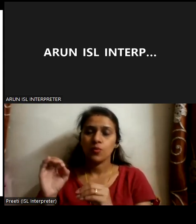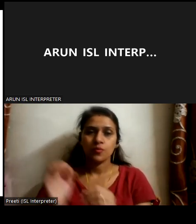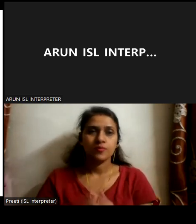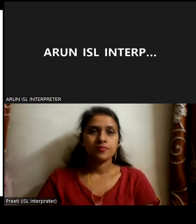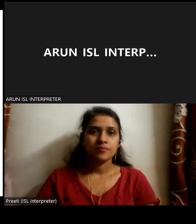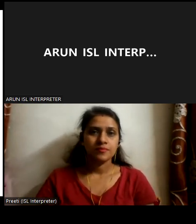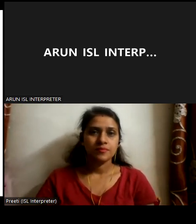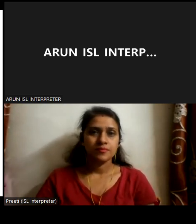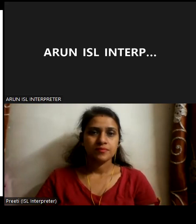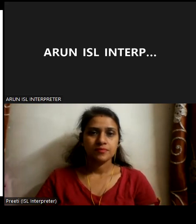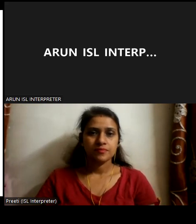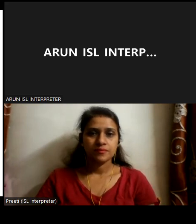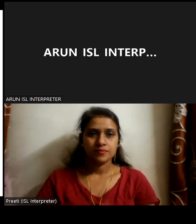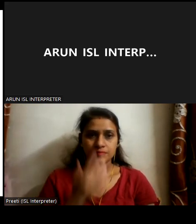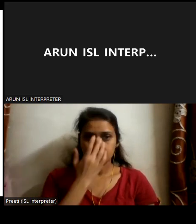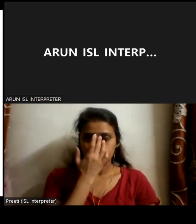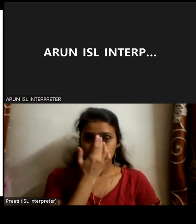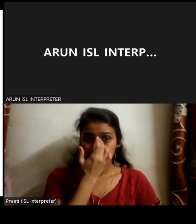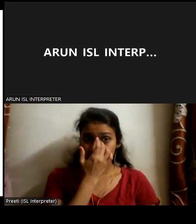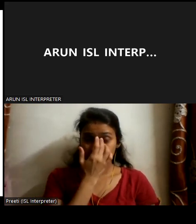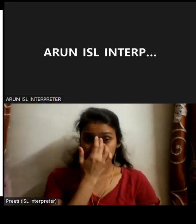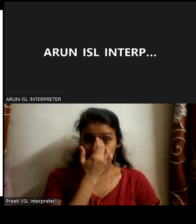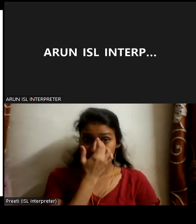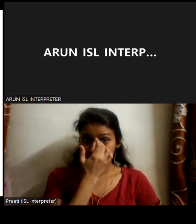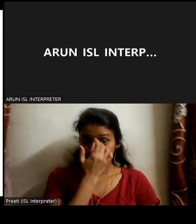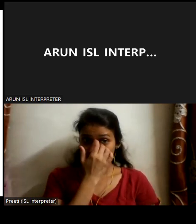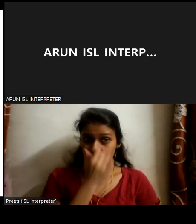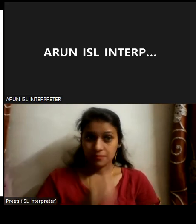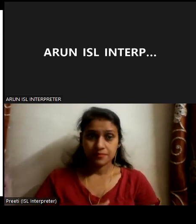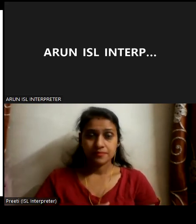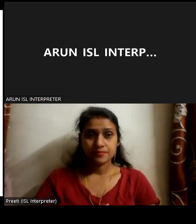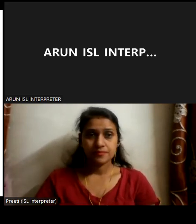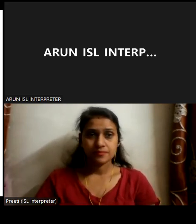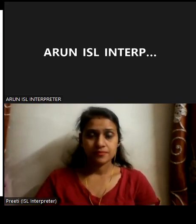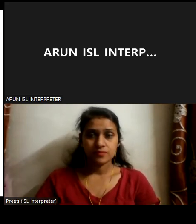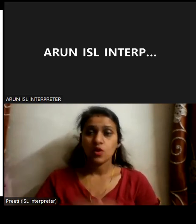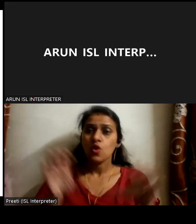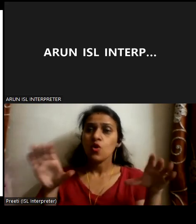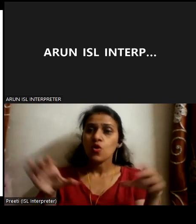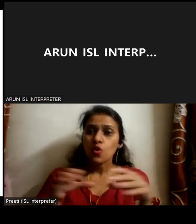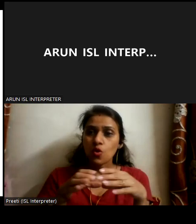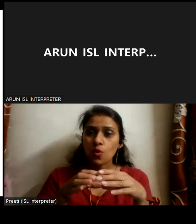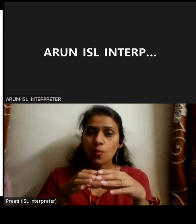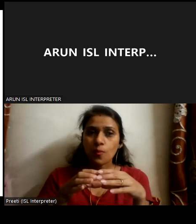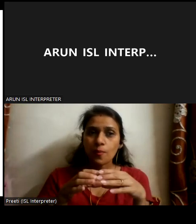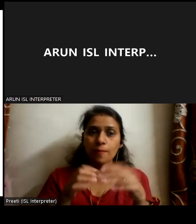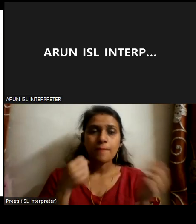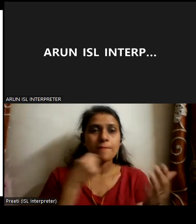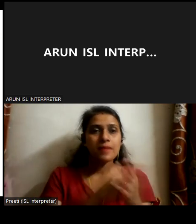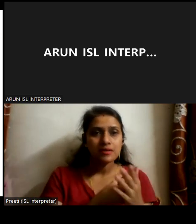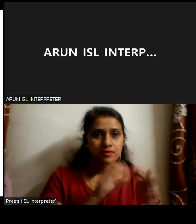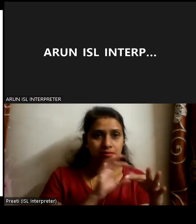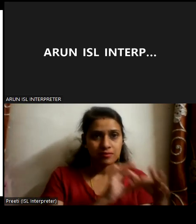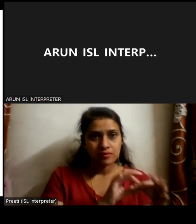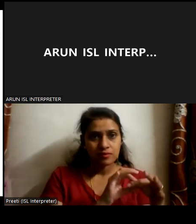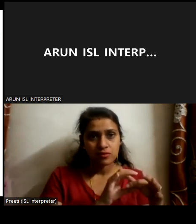तो अब थोड़ा डिफरेंस समझते हैं कि ग्रुप बेस्ड और स्किल बेस्ड काम में किस तरह का डिफरेंस होता है. तो एक तो फोकस